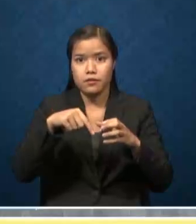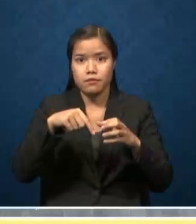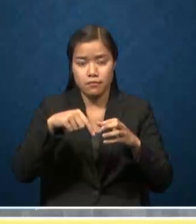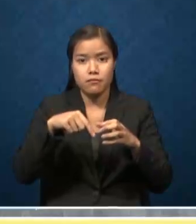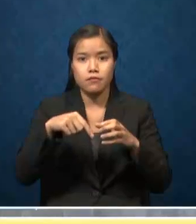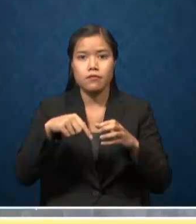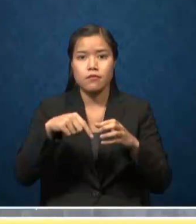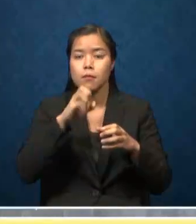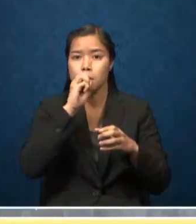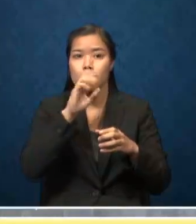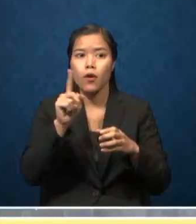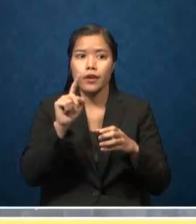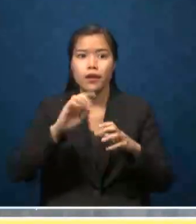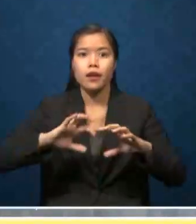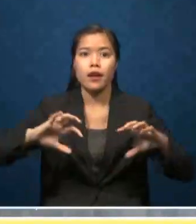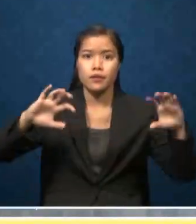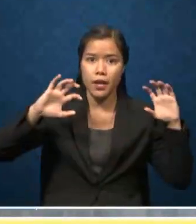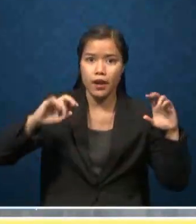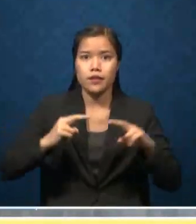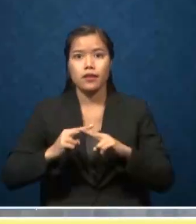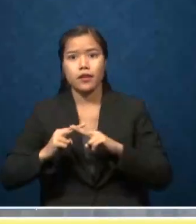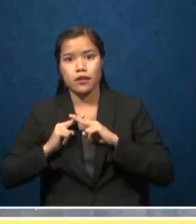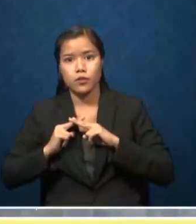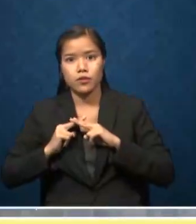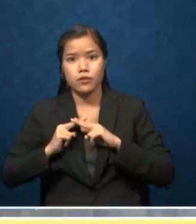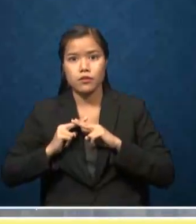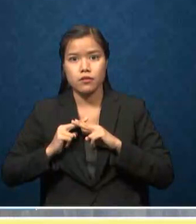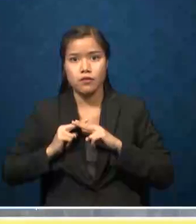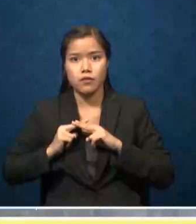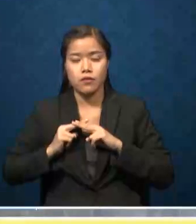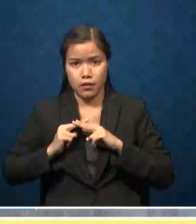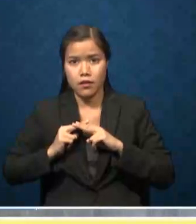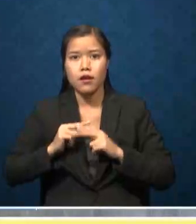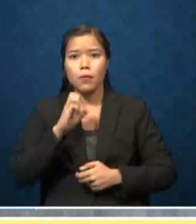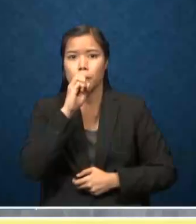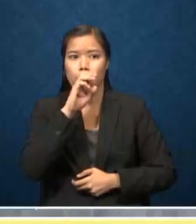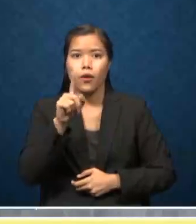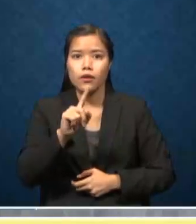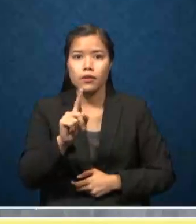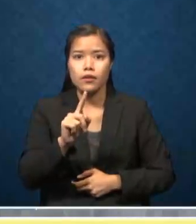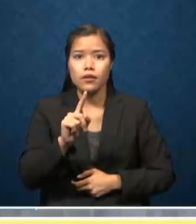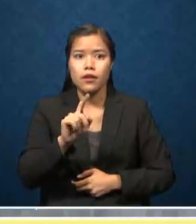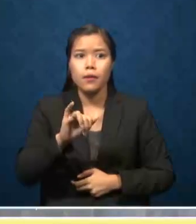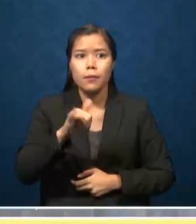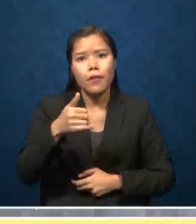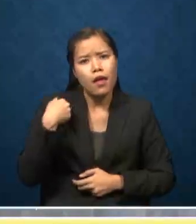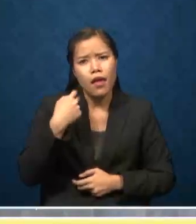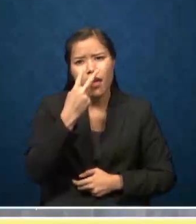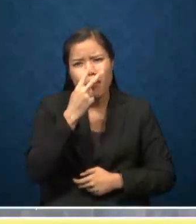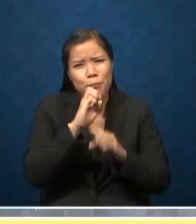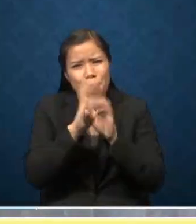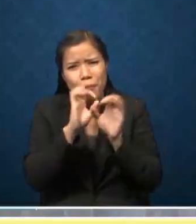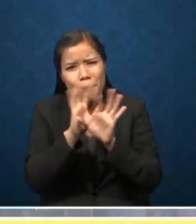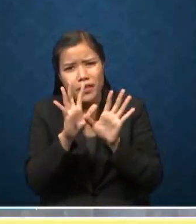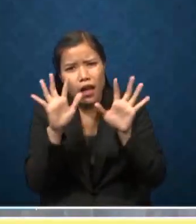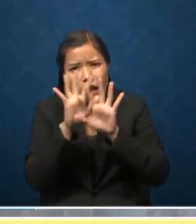เนี่ยท่านได้กล่าวถึงรัฐและเอกชนผมอยากจะย้ำว่ามันอาจจะทำให้ภาพมันเบลอไปไหมท่าน